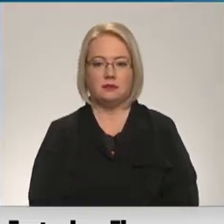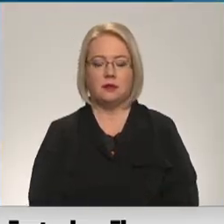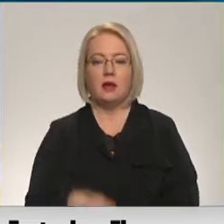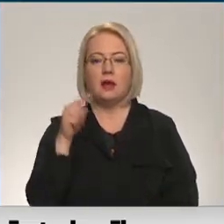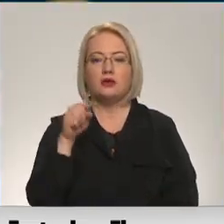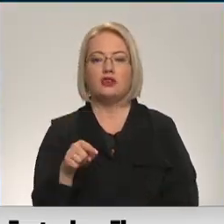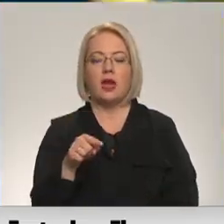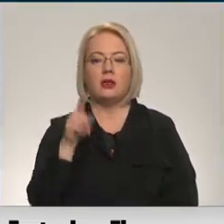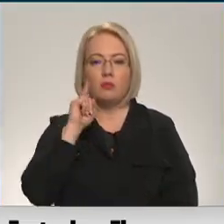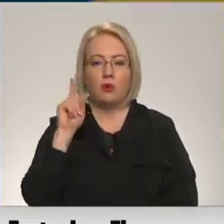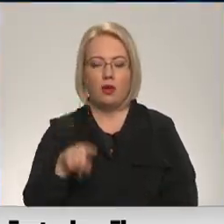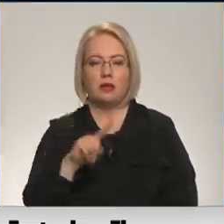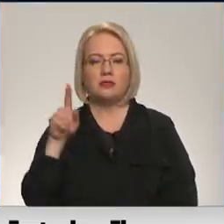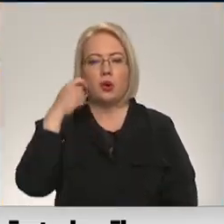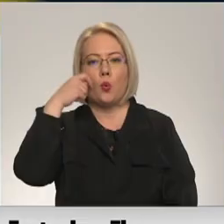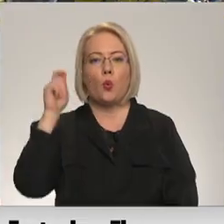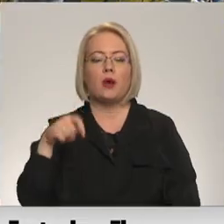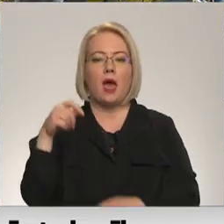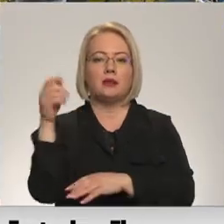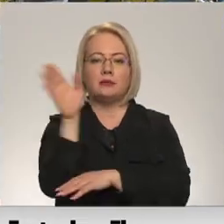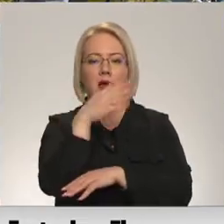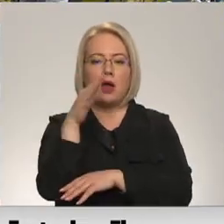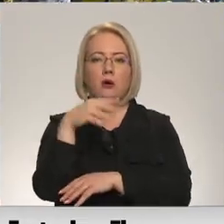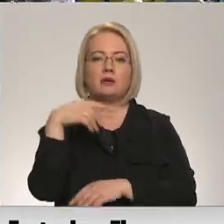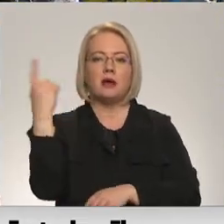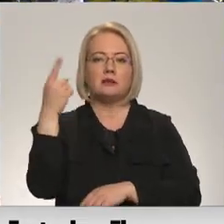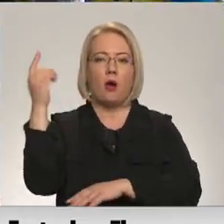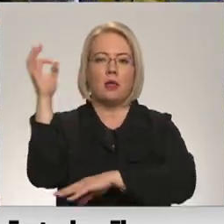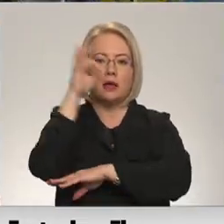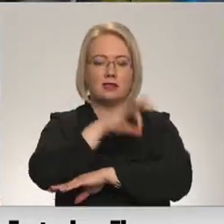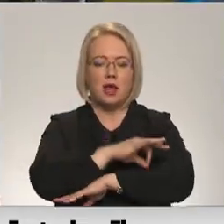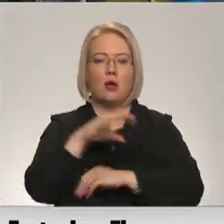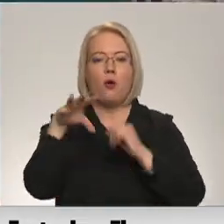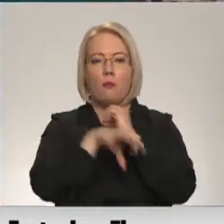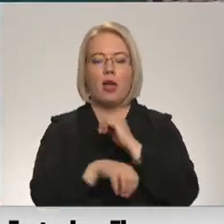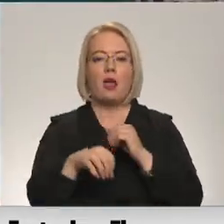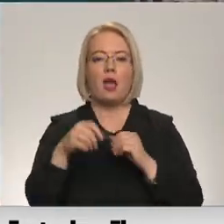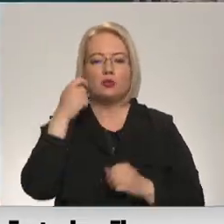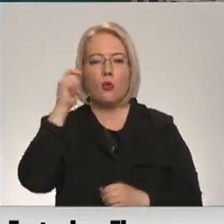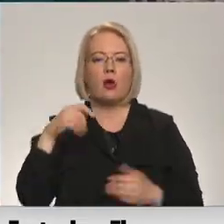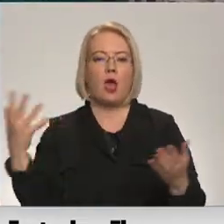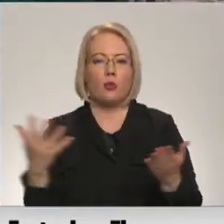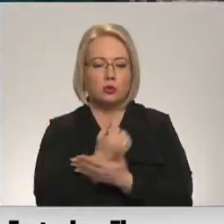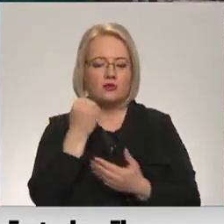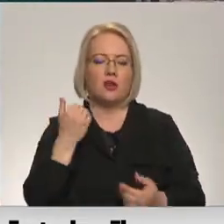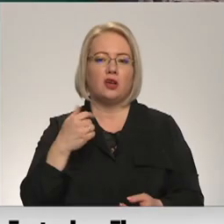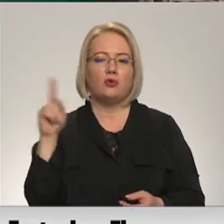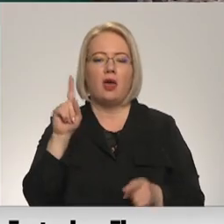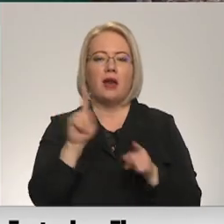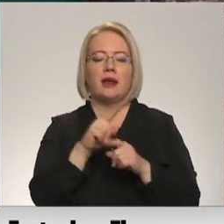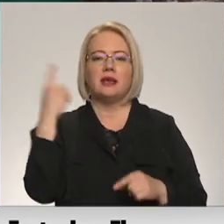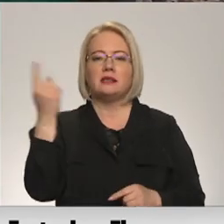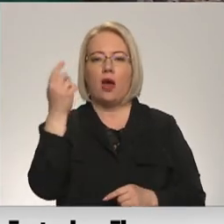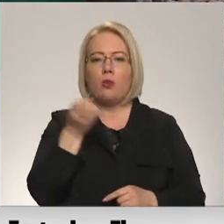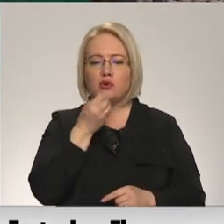Šeit, protams, ir Ukrainas karoks, kā saule, kas riet, ka tomēr pašās beigās Ukraina tomēr uzvarēs. Un, protams, mums ir saules puķe, kas ir